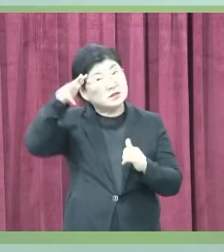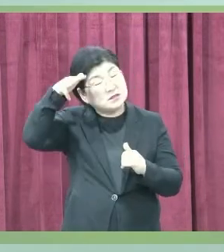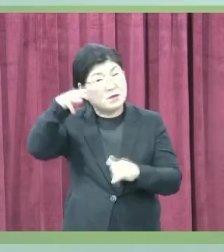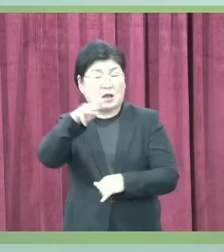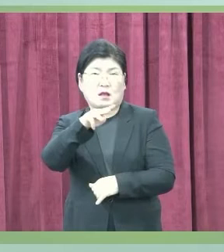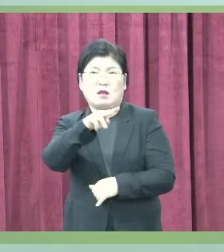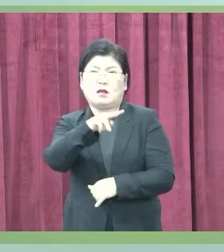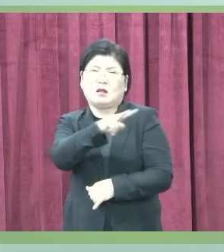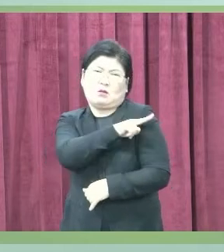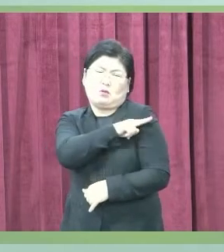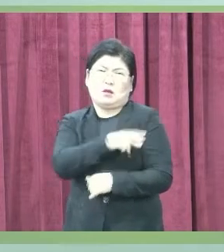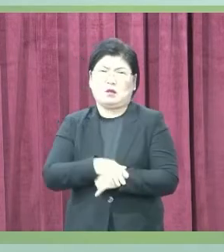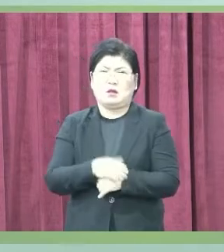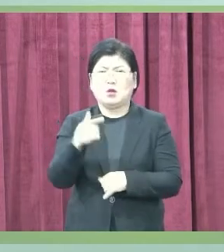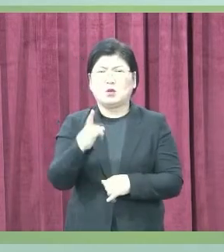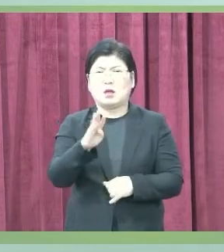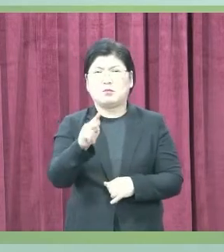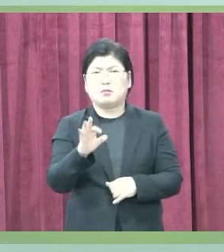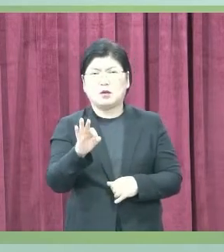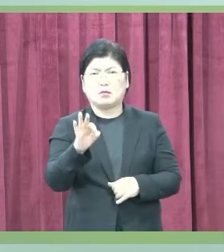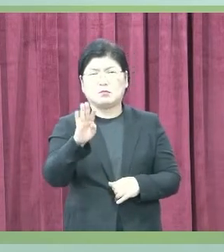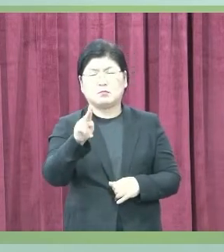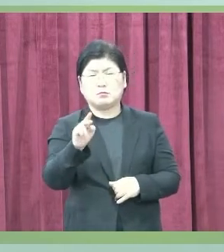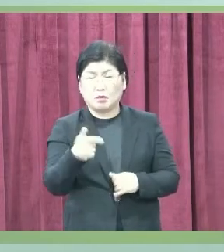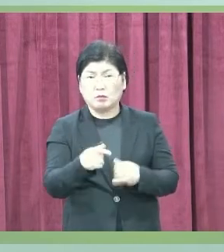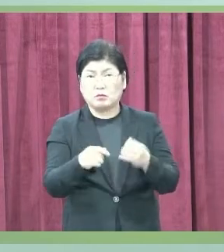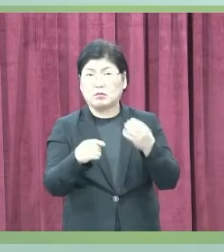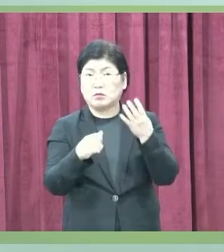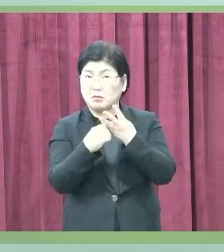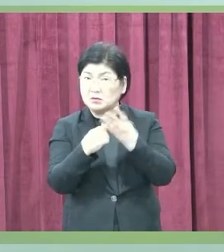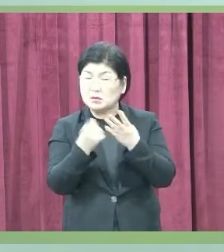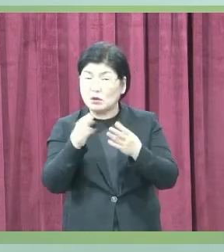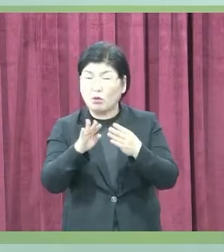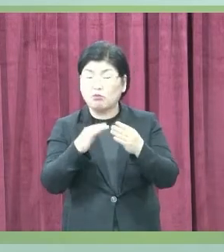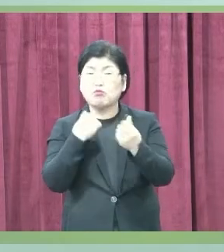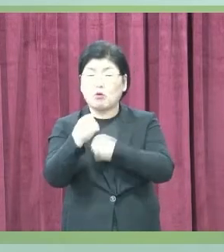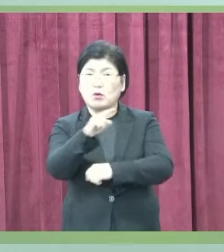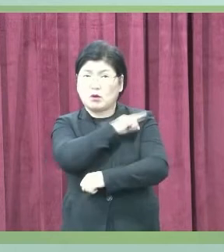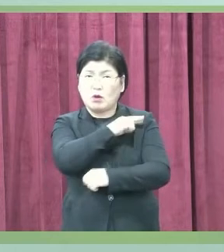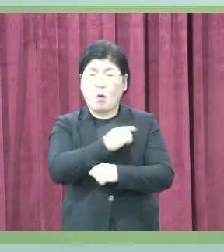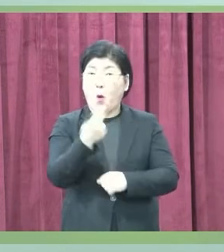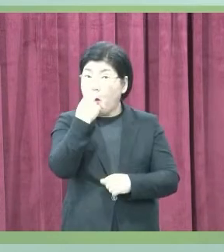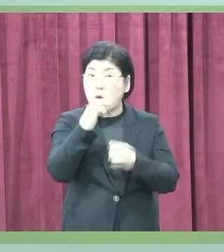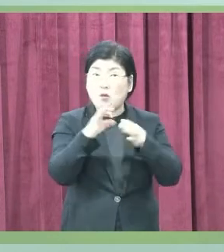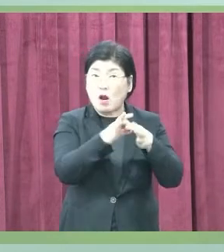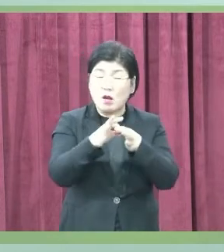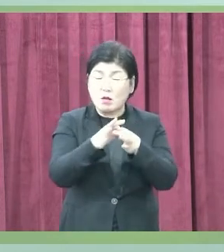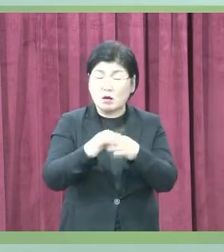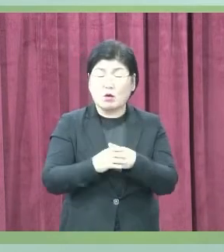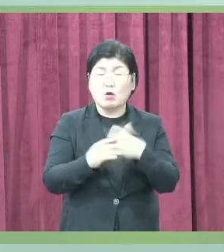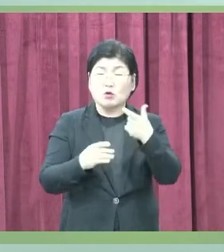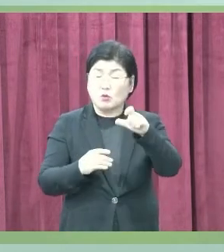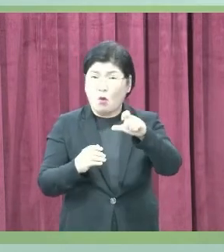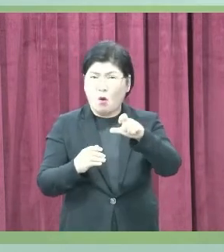그러니까 뇌병변은 65세 이상 비율이 4등인데도 일단 1등이고, 그리고 호흡기 같은 경우는 65세 이상의